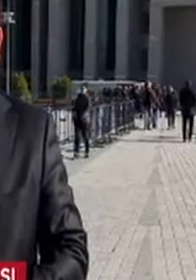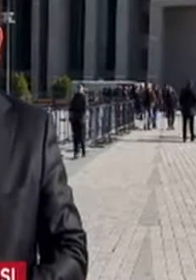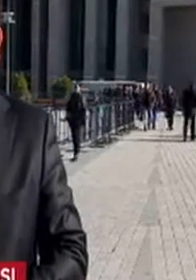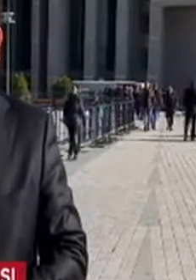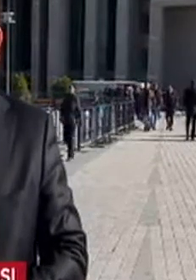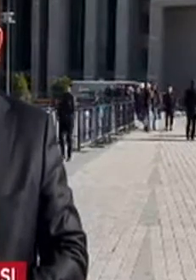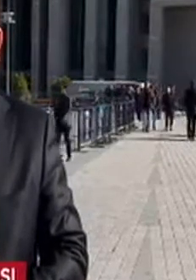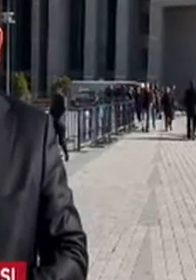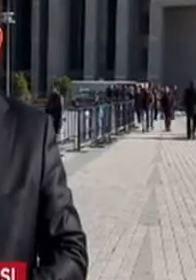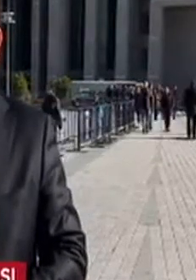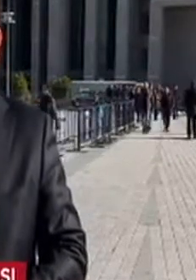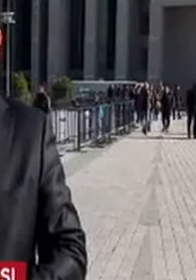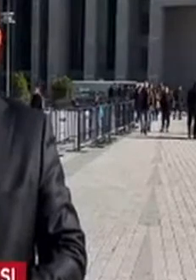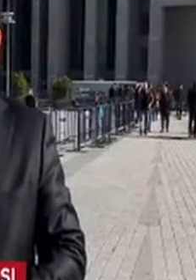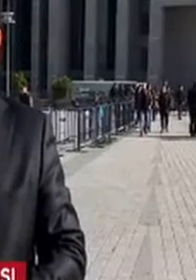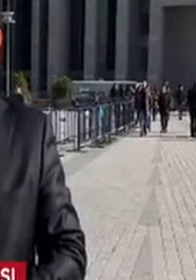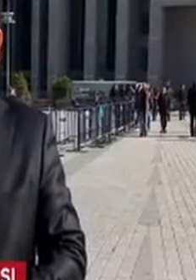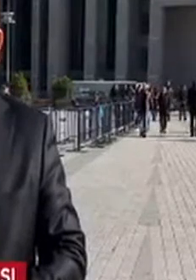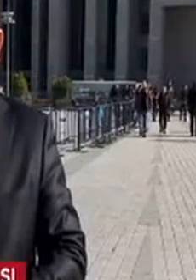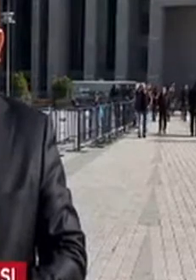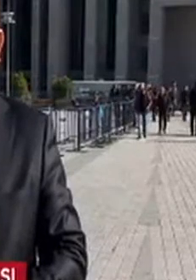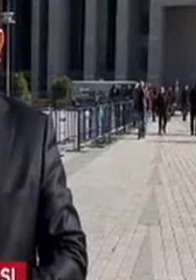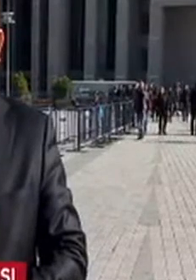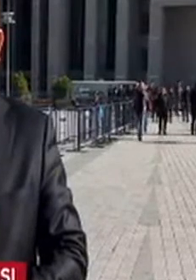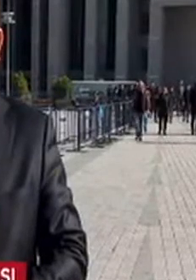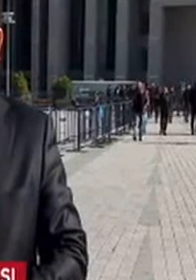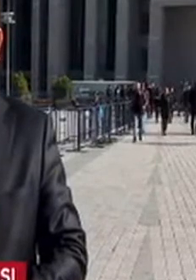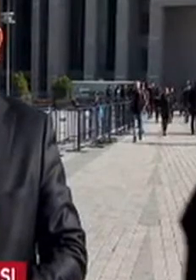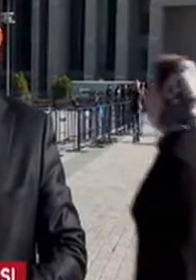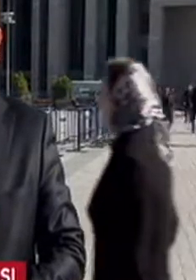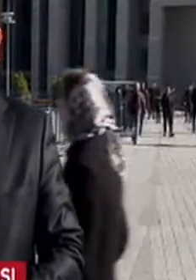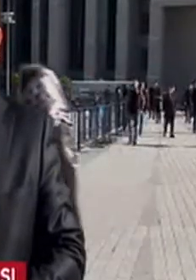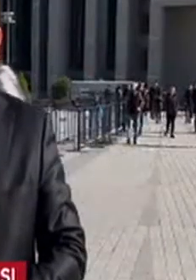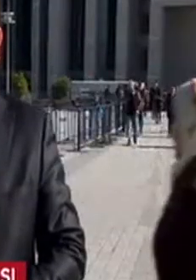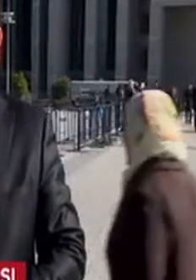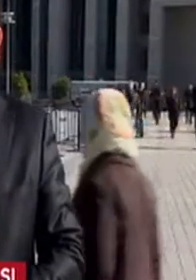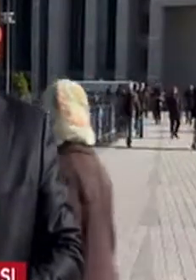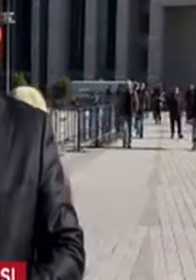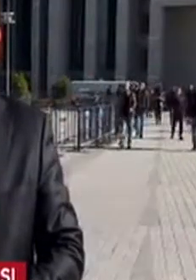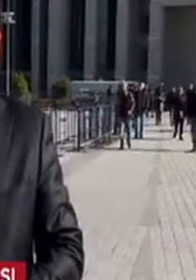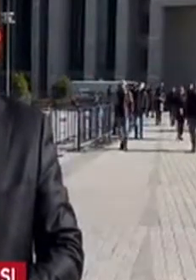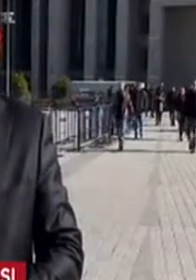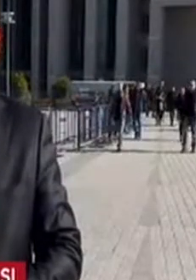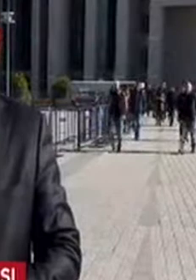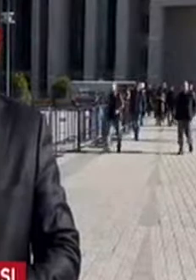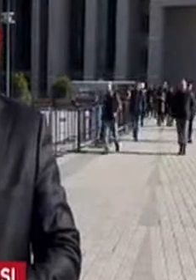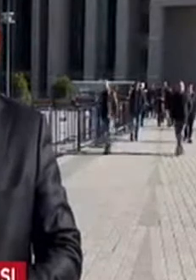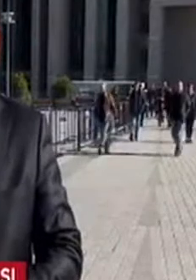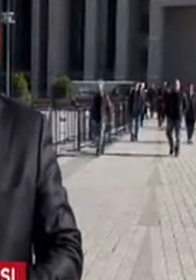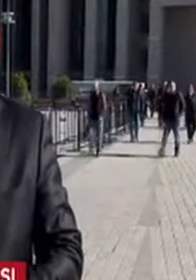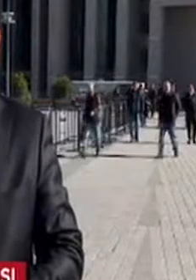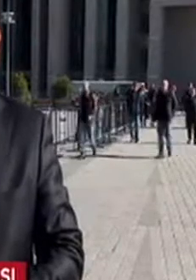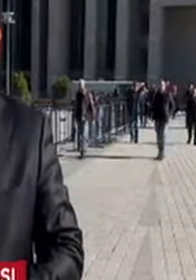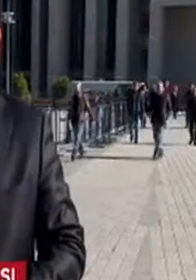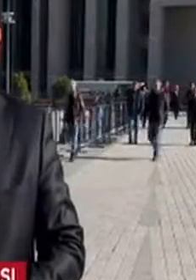karara bağlamamıştı. Bugün ertelemişti. Ancak usule ilişkin talepler bugün de devam ettiği için henüz reddi hakim talebine ilişkin mahkemenin bir